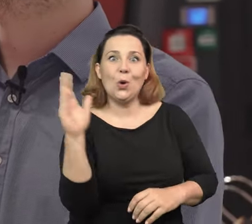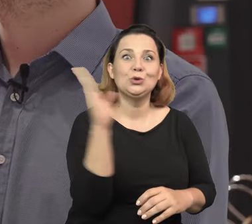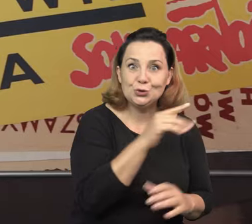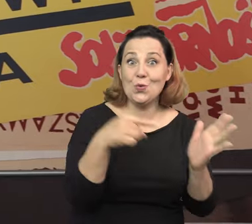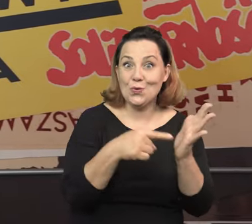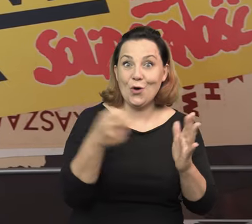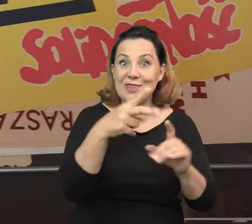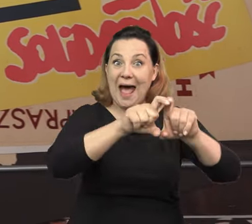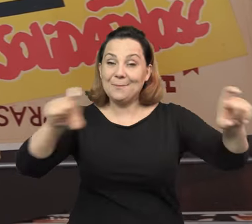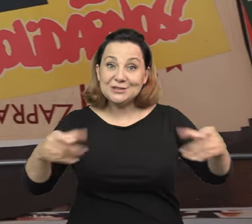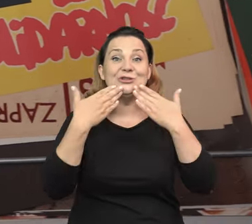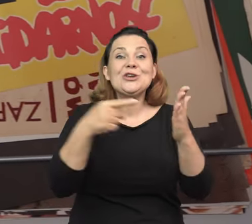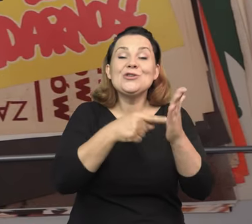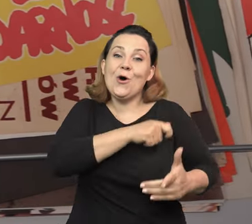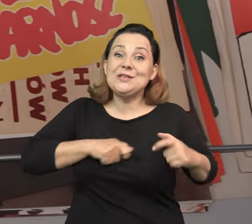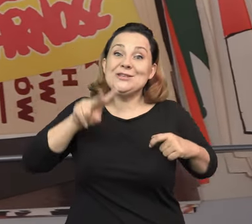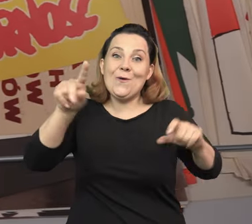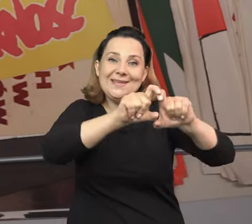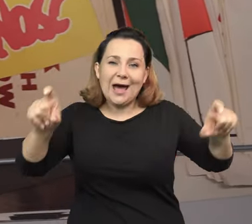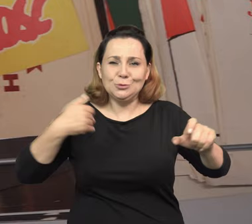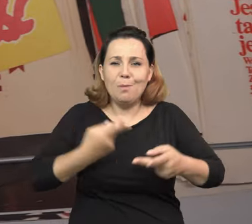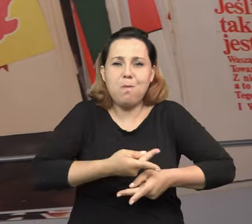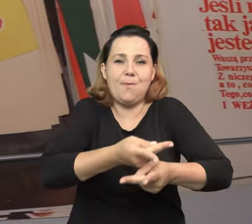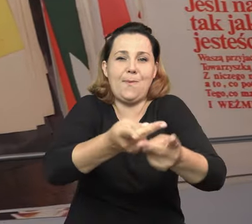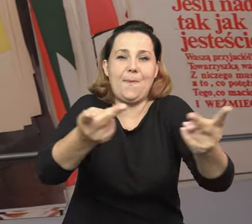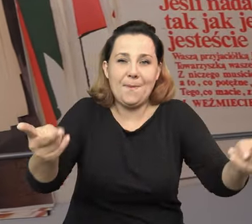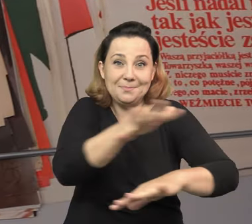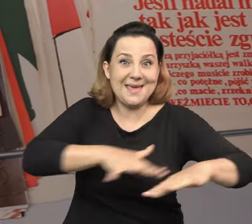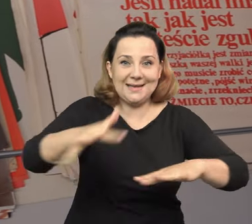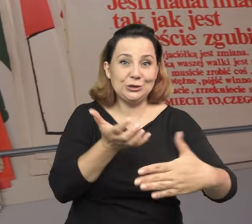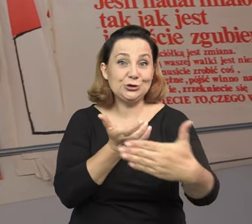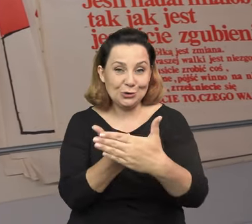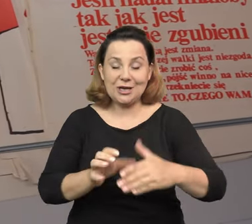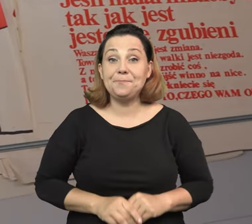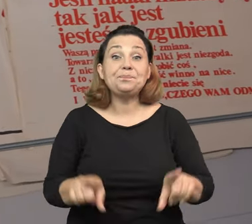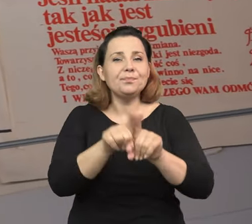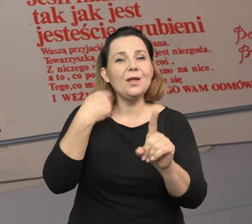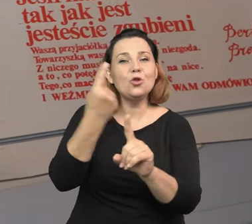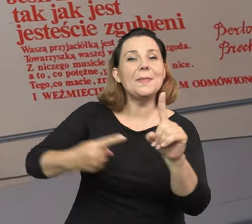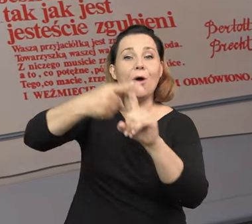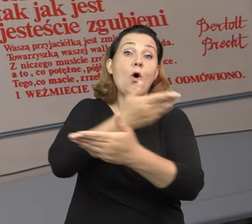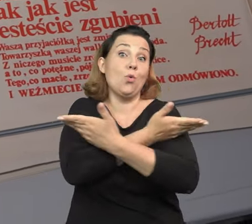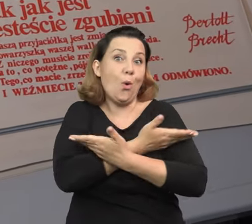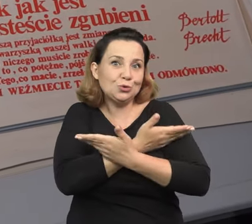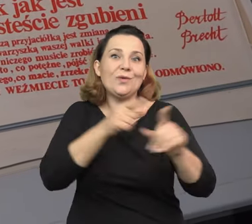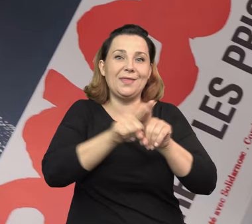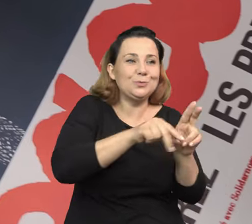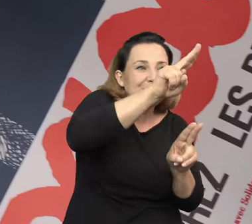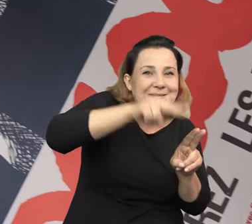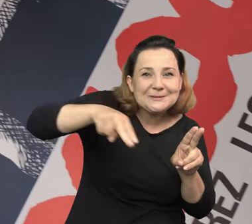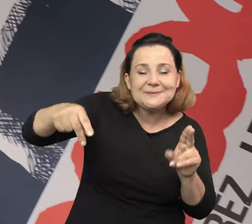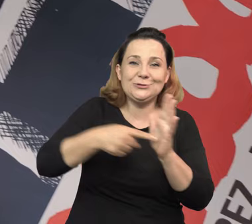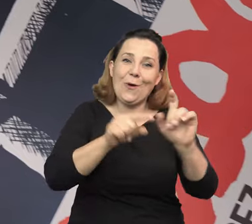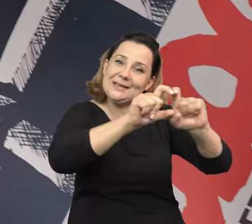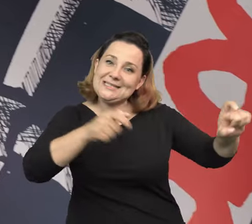sztuk. I tym sposobem ta solidaryca masowo się rozprzestrzeniła po stoczni. Do tego doszły jeszcze koszulki, na której